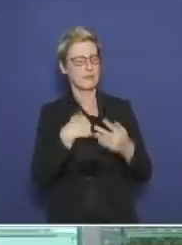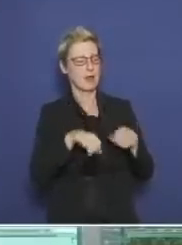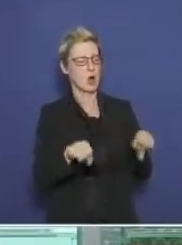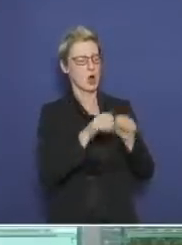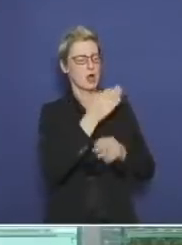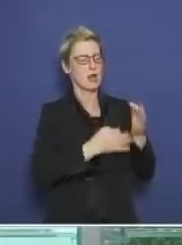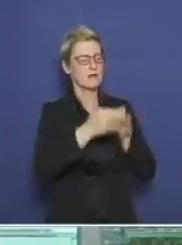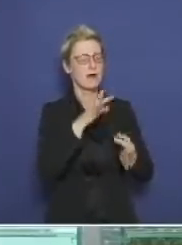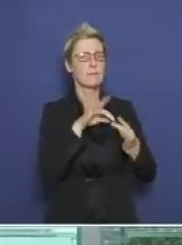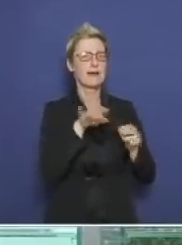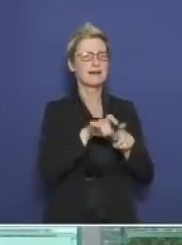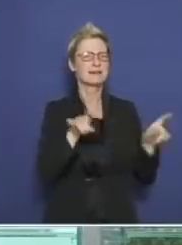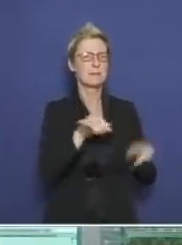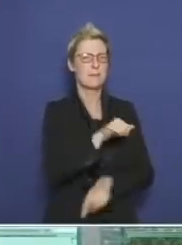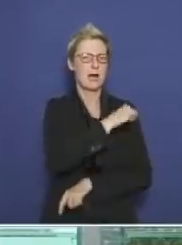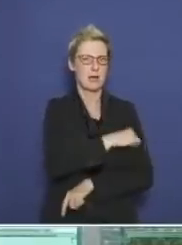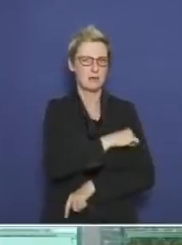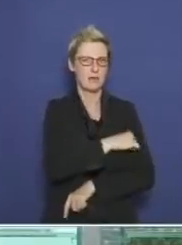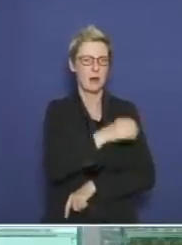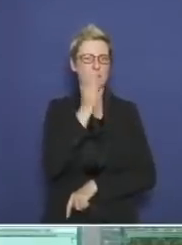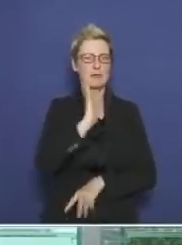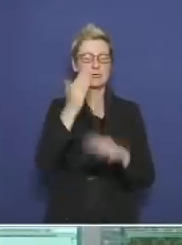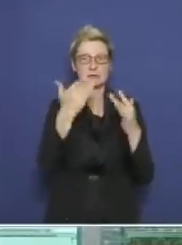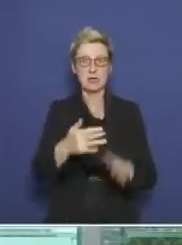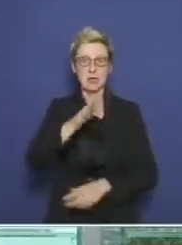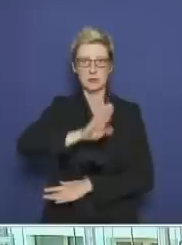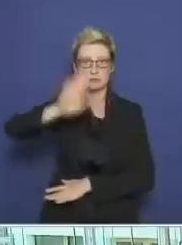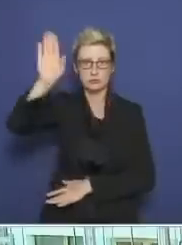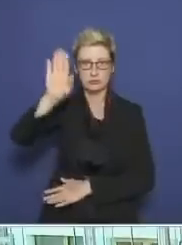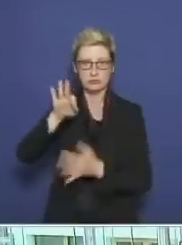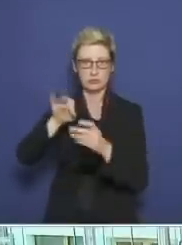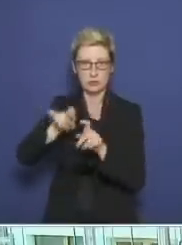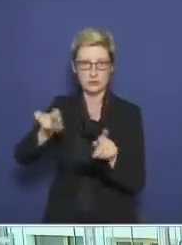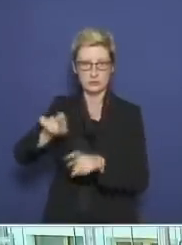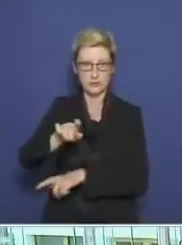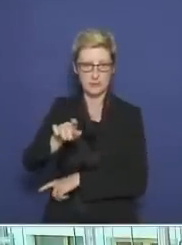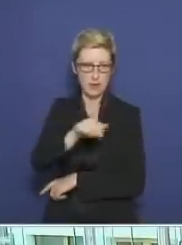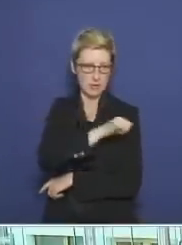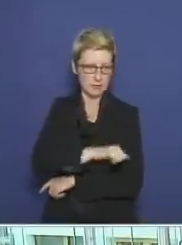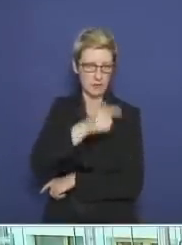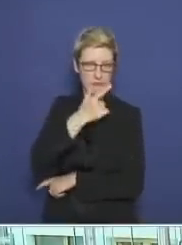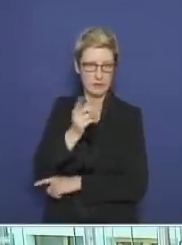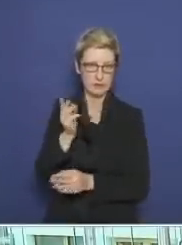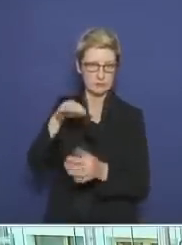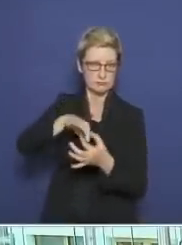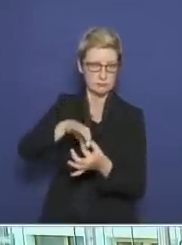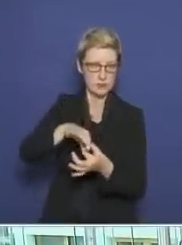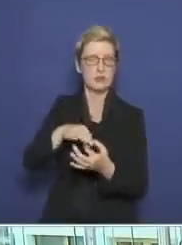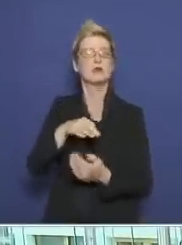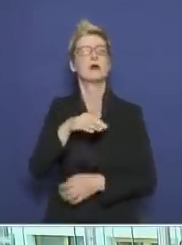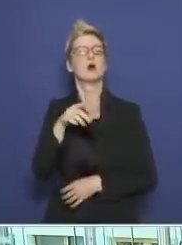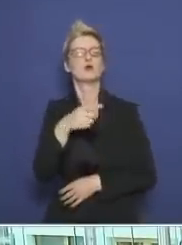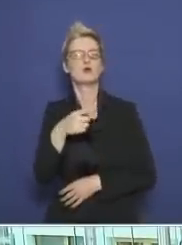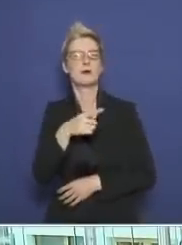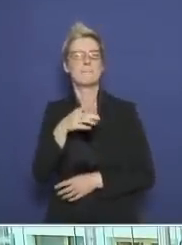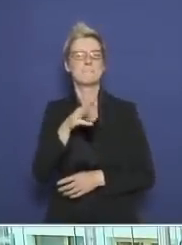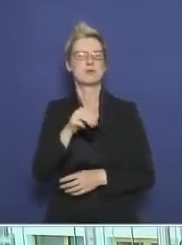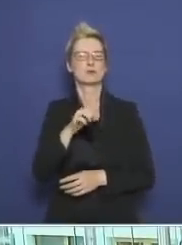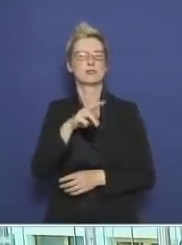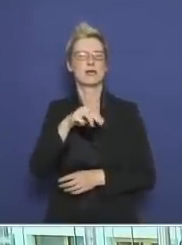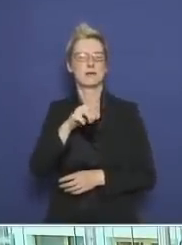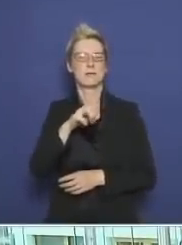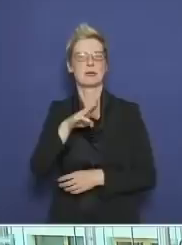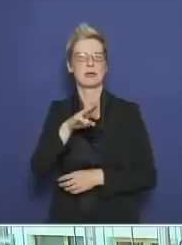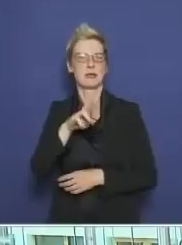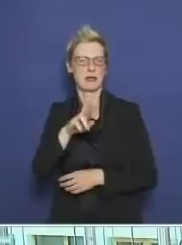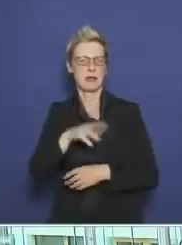dann nochmal aus dem Saal ein Handzeichen, wer sich damit beschäftigen möchte. Dominik Guggemoos, NBR, das Institut